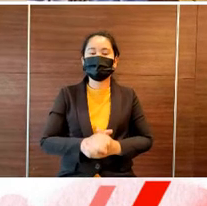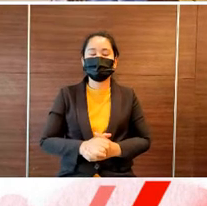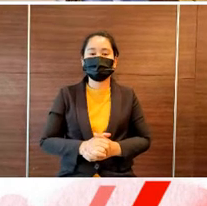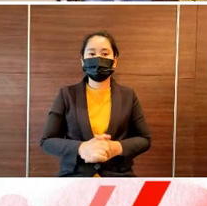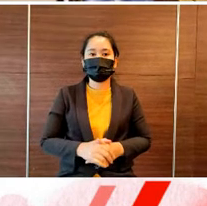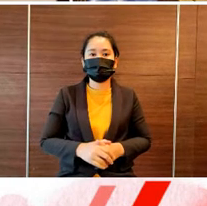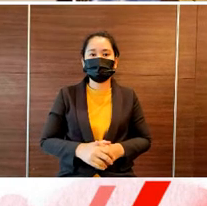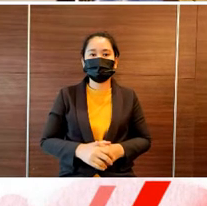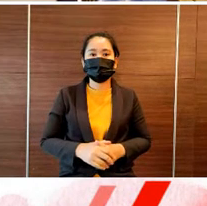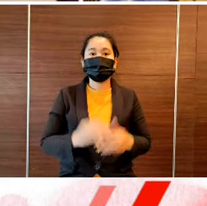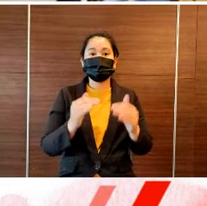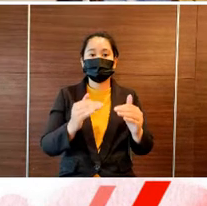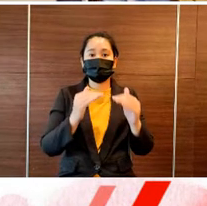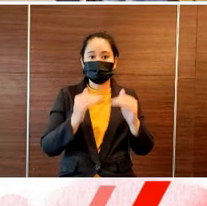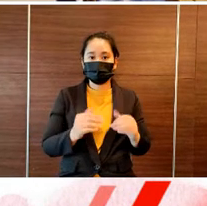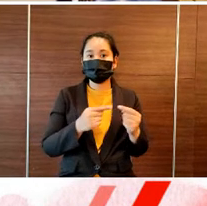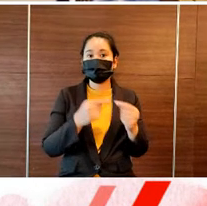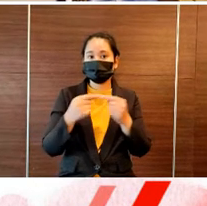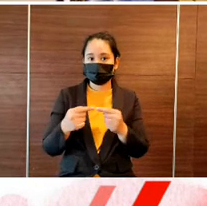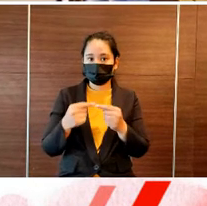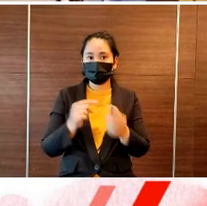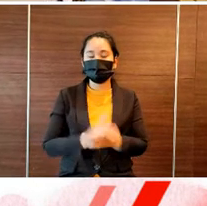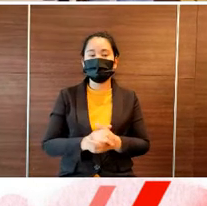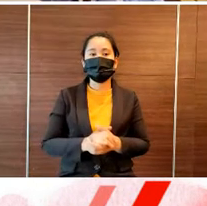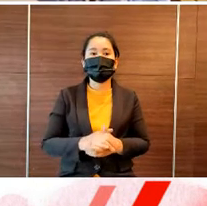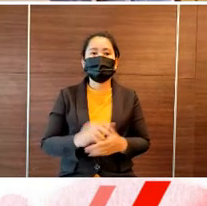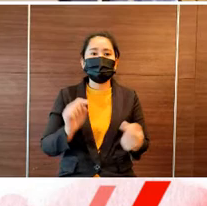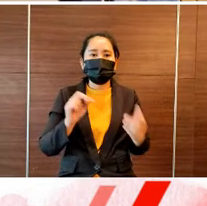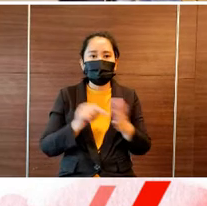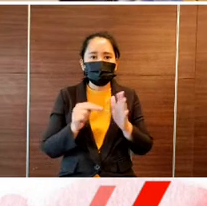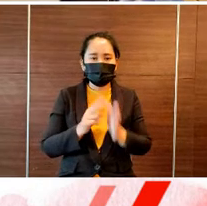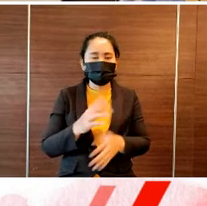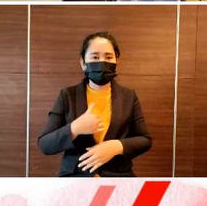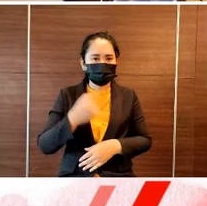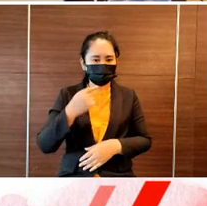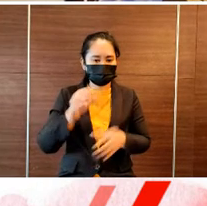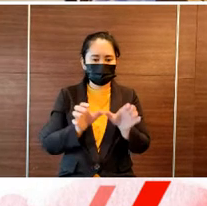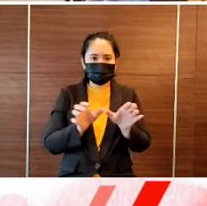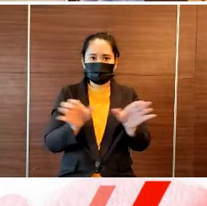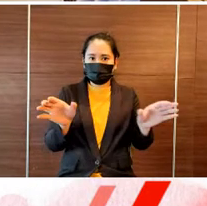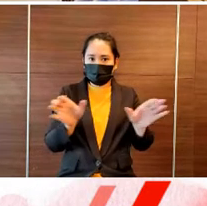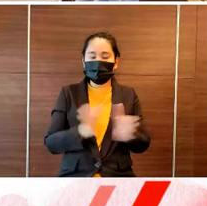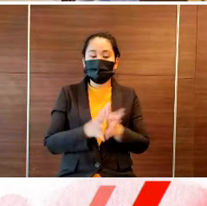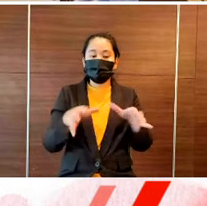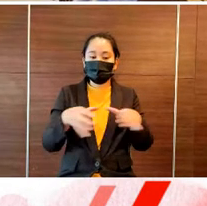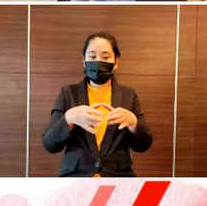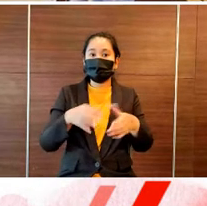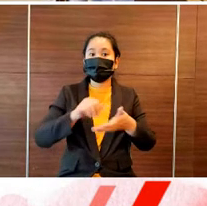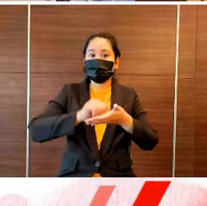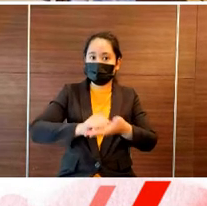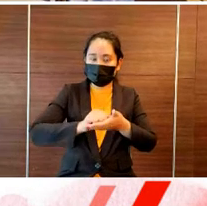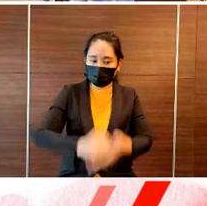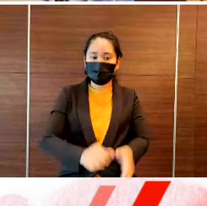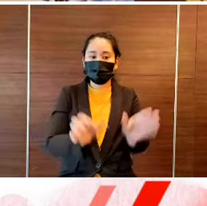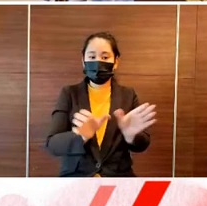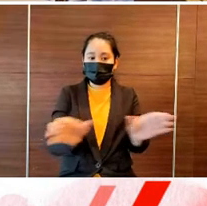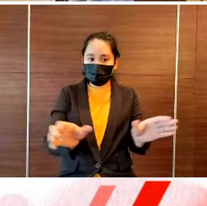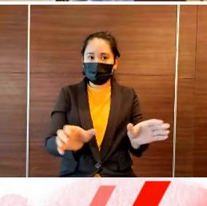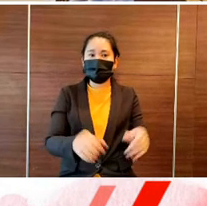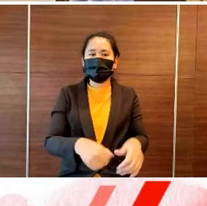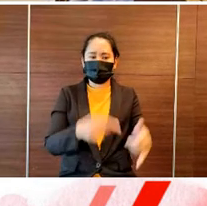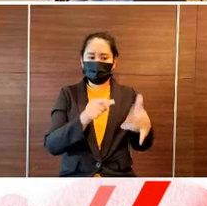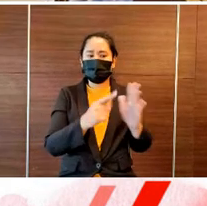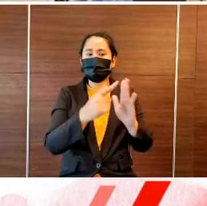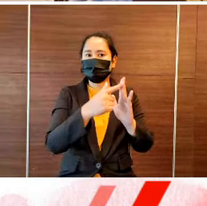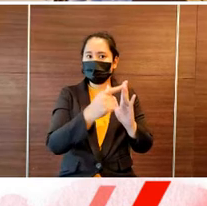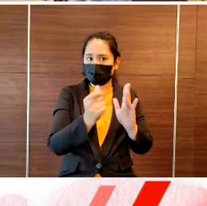นึงก็คือ differentiate นะครับนะก็คือต้องแยกแยะคนที่มารับบริการแต่ละรายเช่นผู้ติดเชื้อ HIV ม